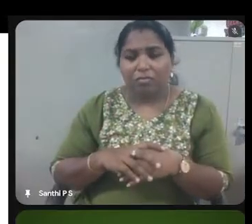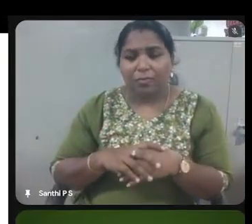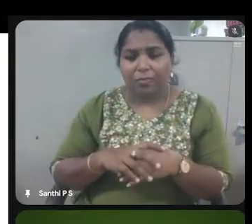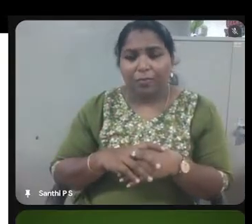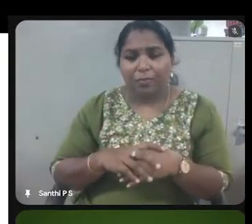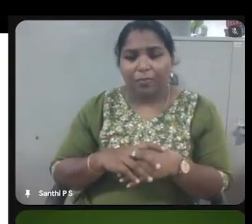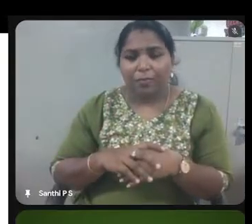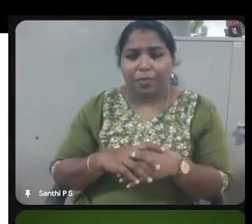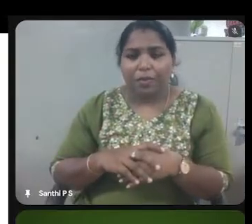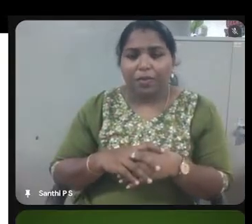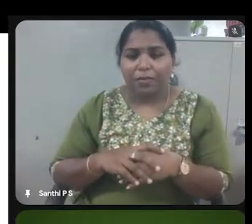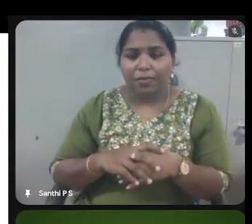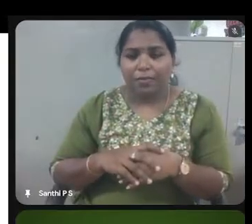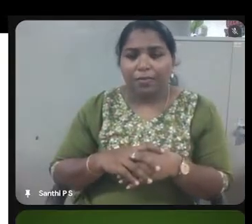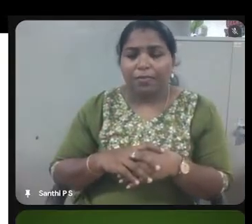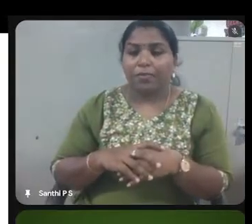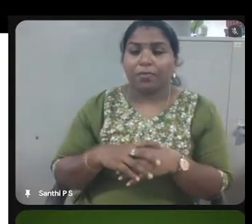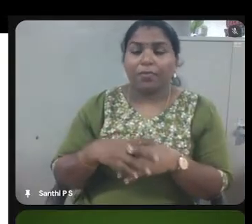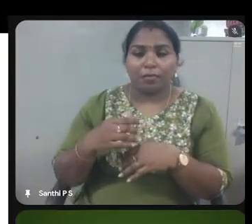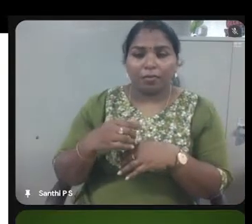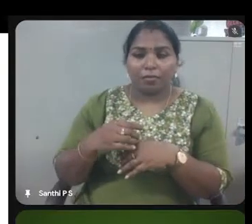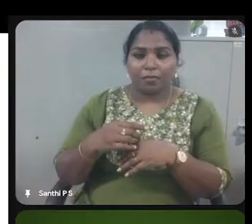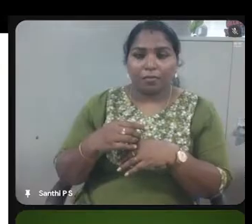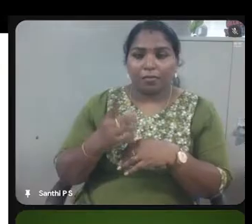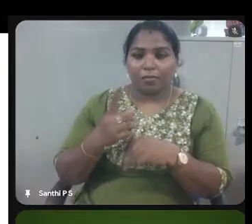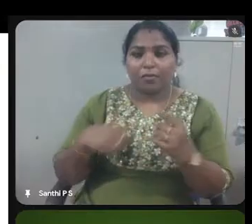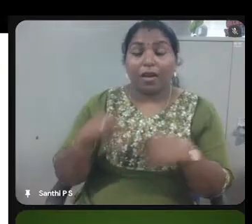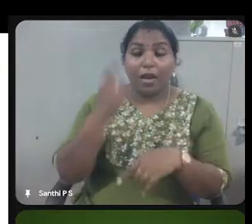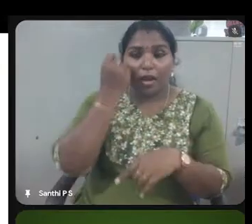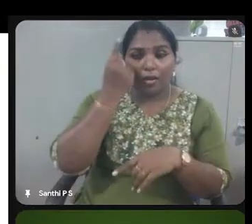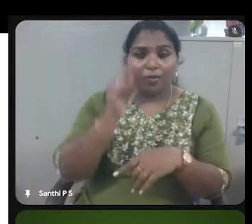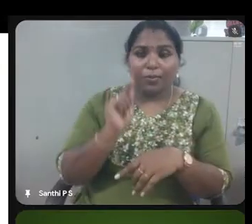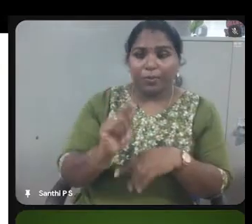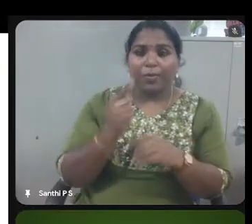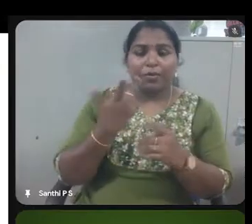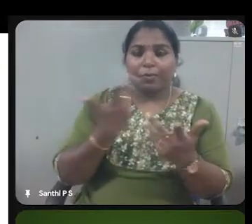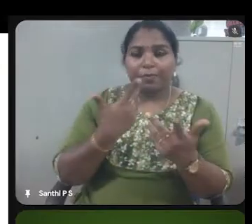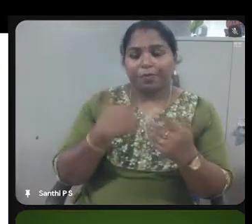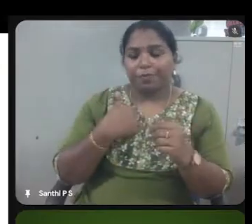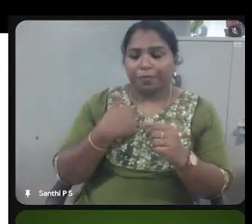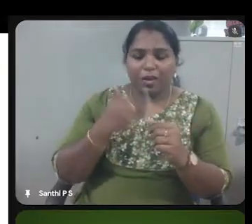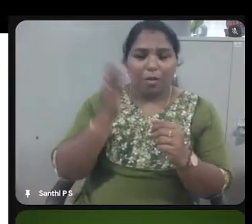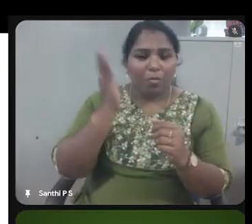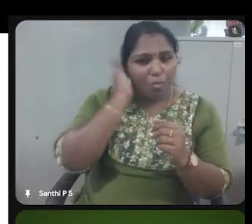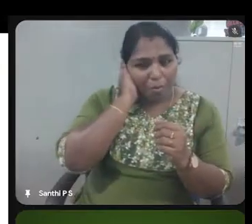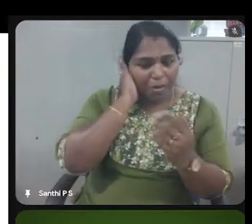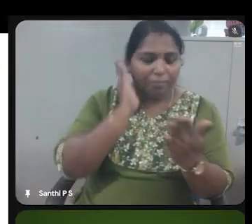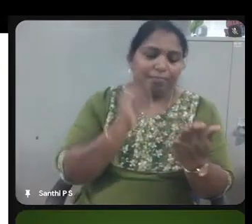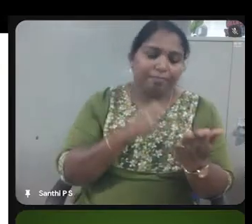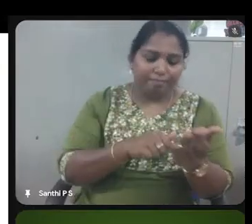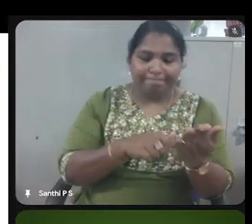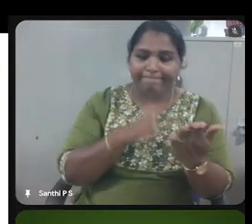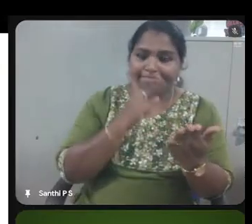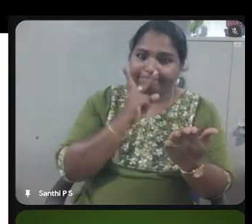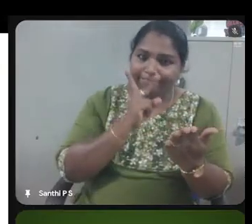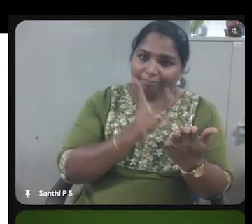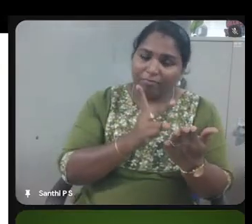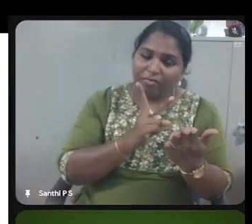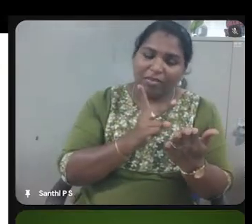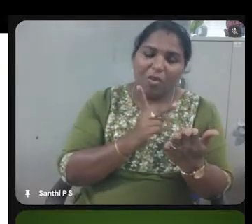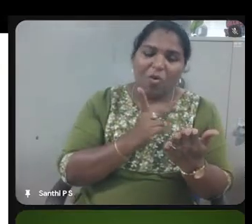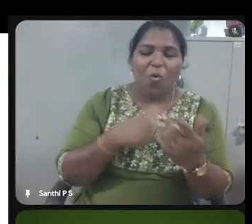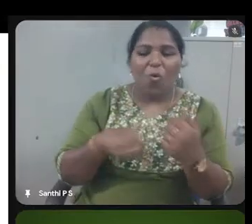നമുക്ക് ഒരു കാര്യം മനസ്സിലാക്കേണ്ടത്, ഇപ്പൊ ഈ സ്ക്രീൻ എന്ന് പറയുന്നത് നമ്മുടെ ജീവിതത്തിൽ നിന്ന് മാറ്റി നിർത്താൻ പറ്റത്തില്ല. നമ്മുടെ